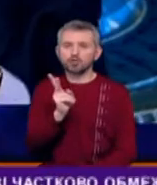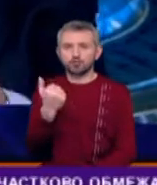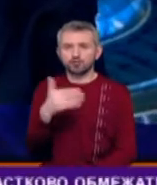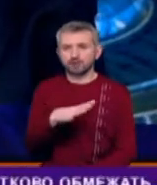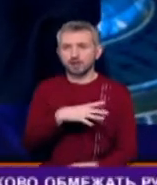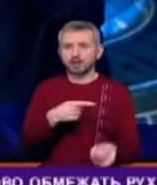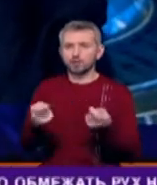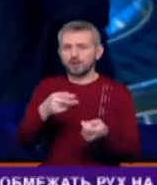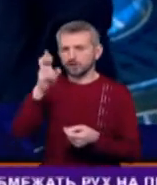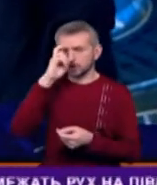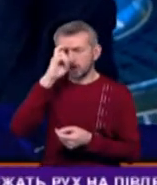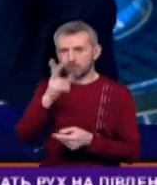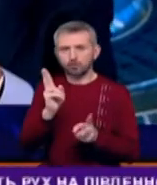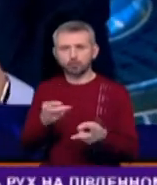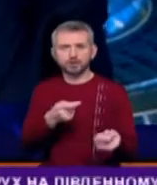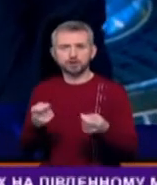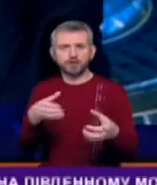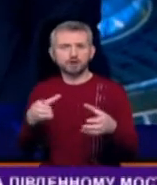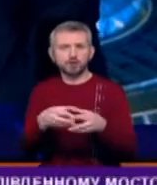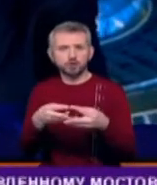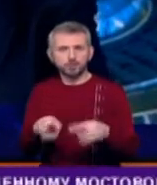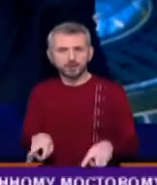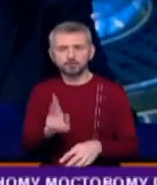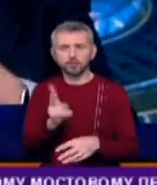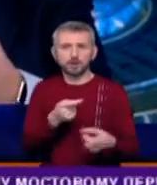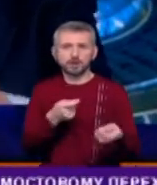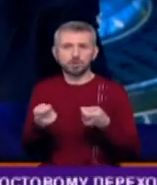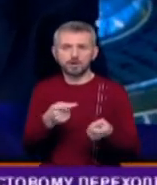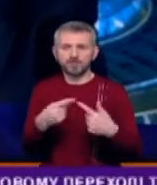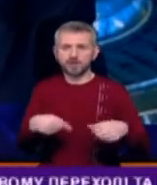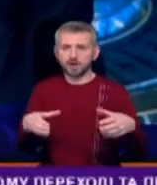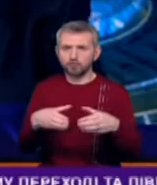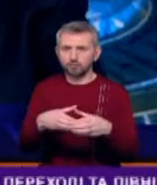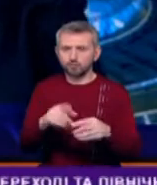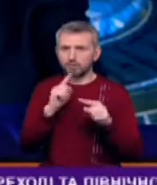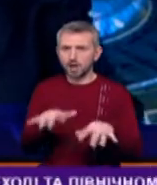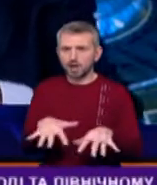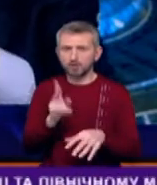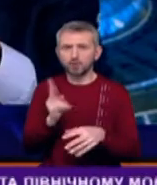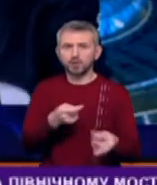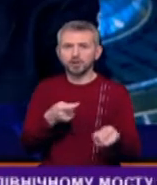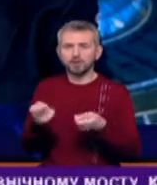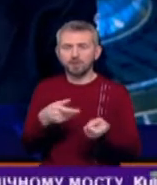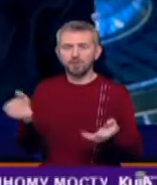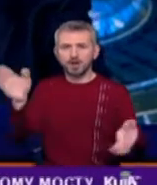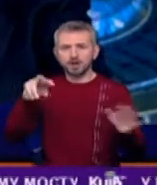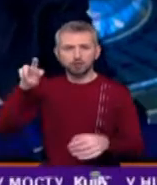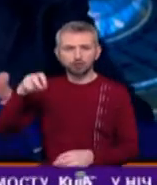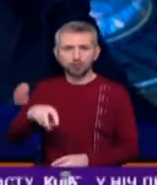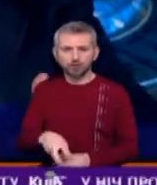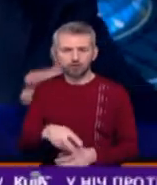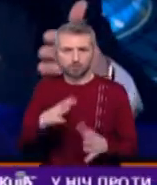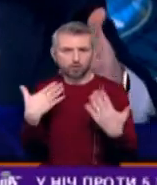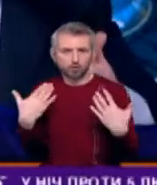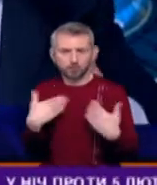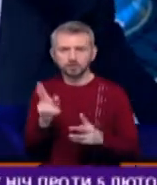керував державою. Хтось керував Кабінетом міністрів, хтось керував фракцією в парламенті, хтось керував гірськолижним курортом, хтось